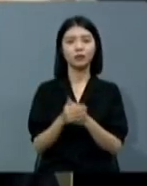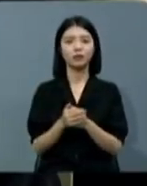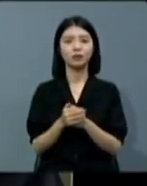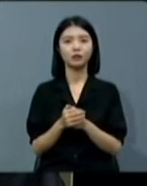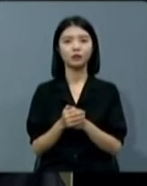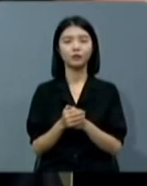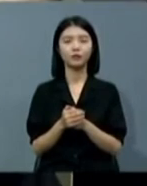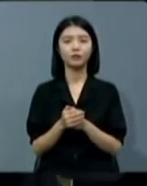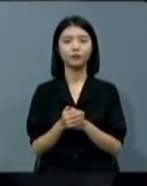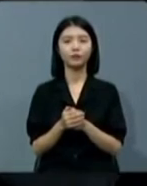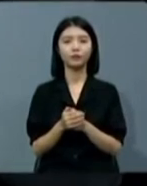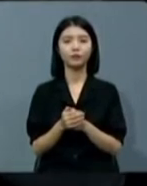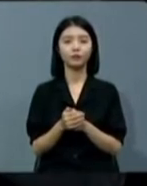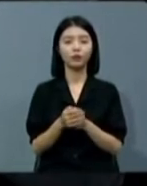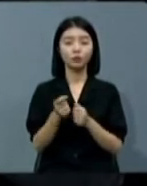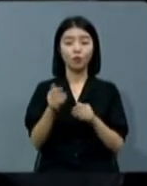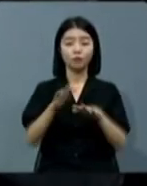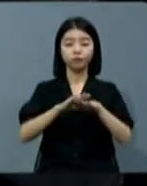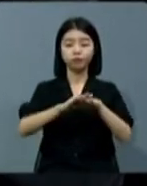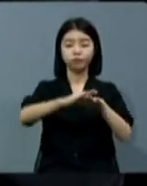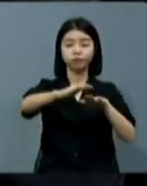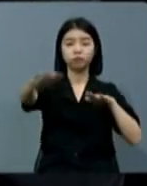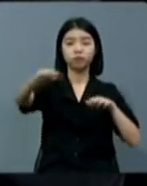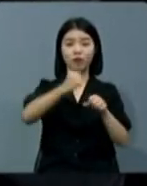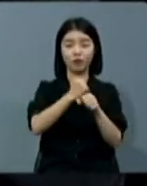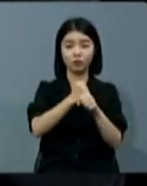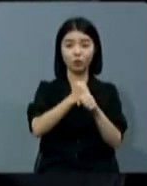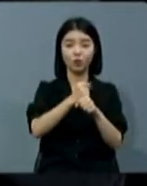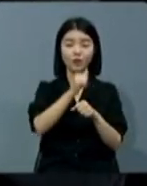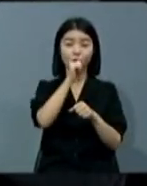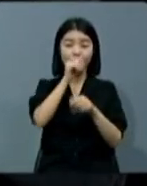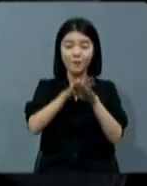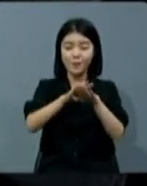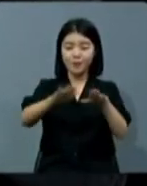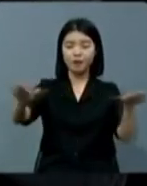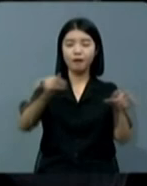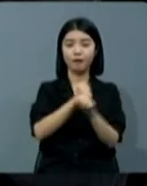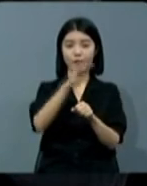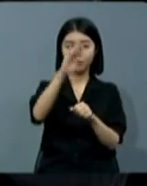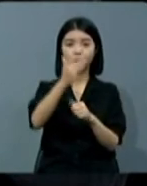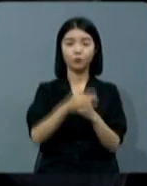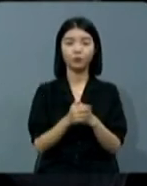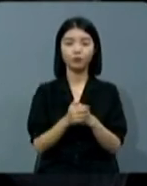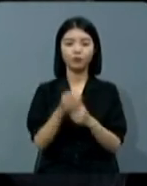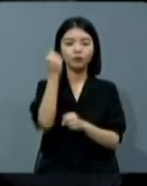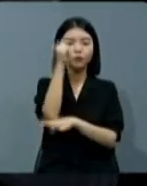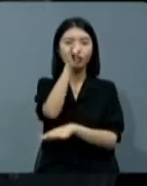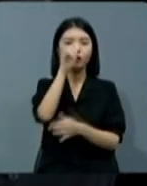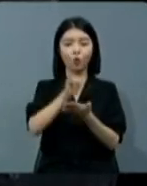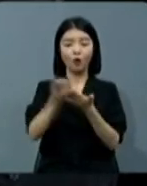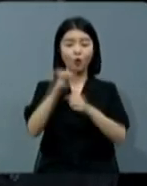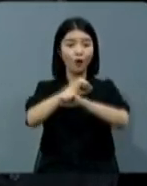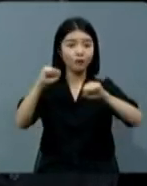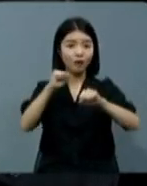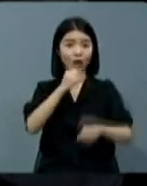그 이 판을 좀 쭉 깔아가지고 철판을 깔아서 이렇게 그 저 기존 공항을 좀 확장할